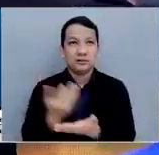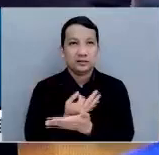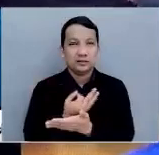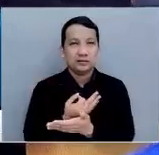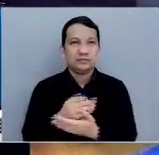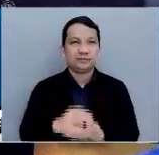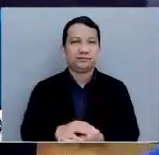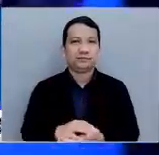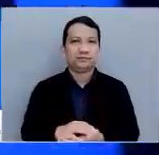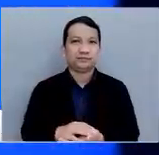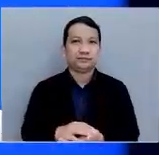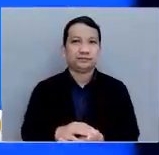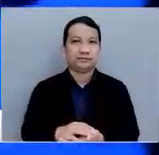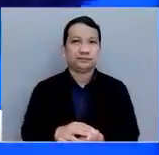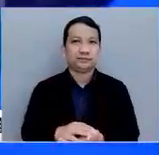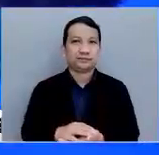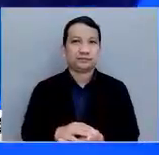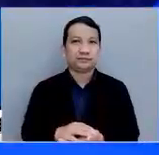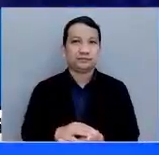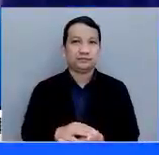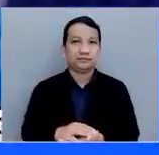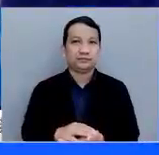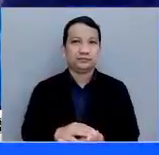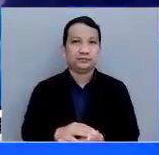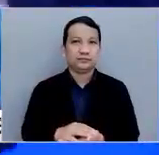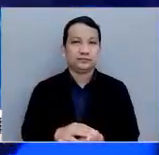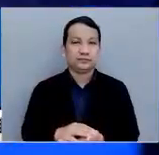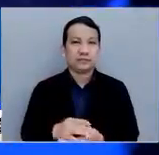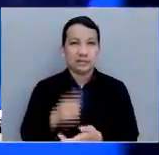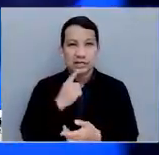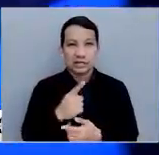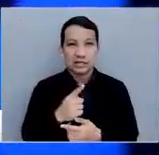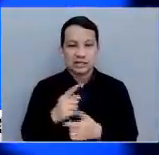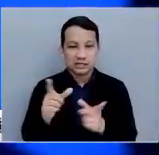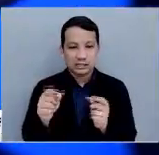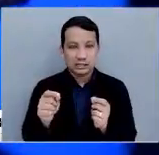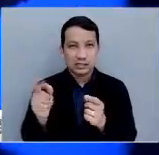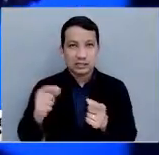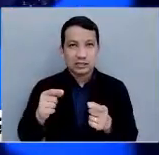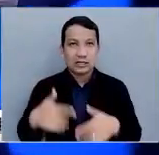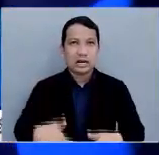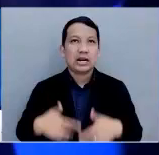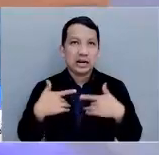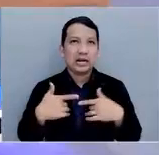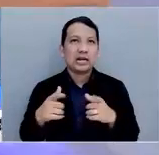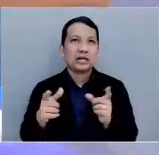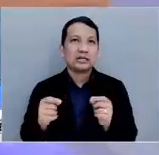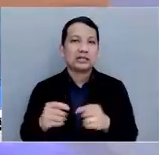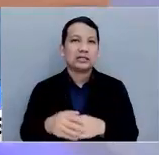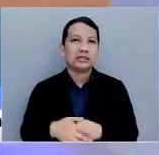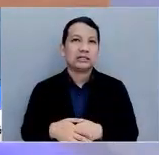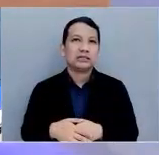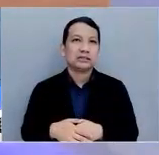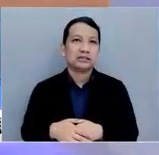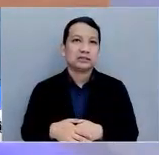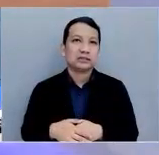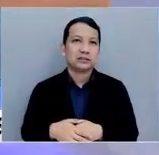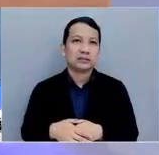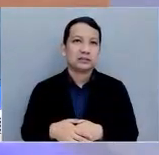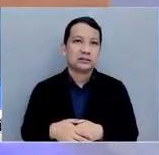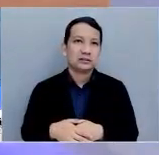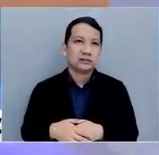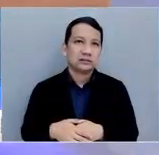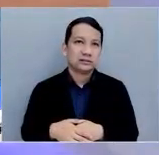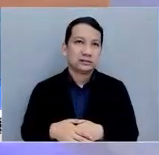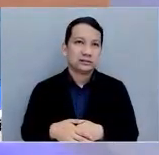So promise ha, laging yes. Fresh yan everyday. Okay, dinadala po sa amin yung alimango na buhay talaga. Oh. Fresh nga, kinakain ko na yung alimango